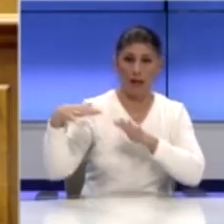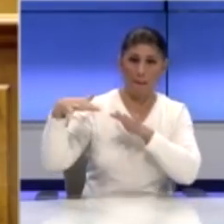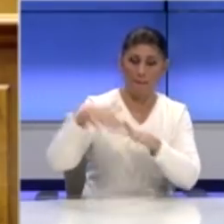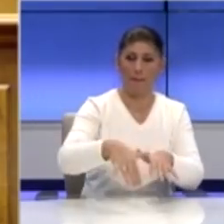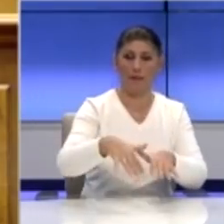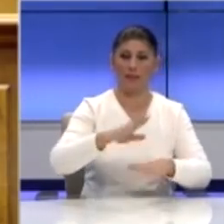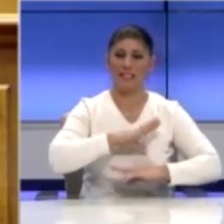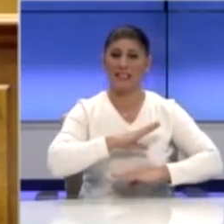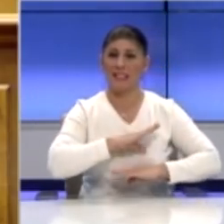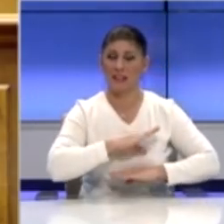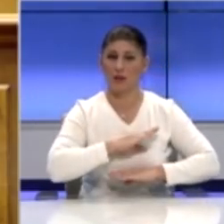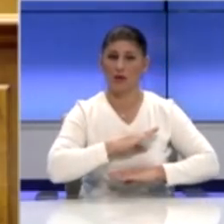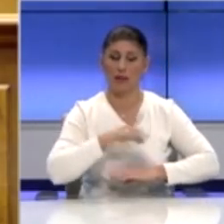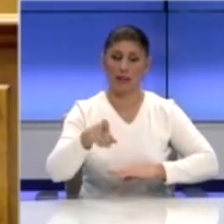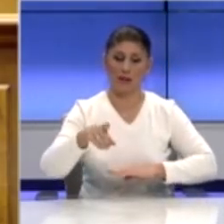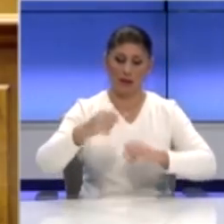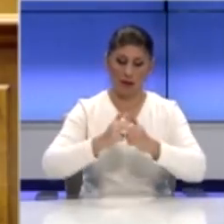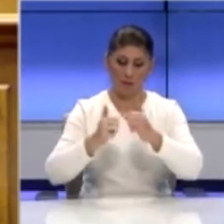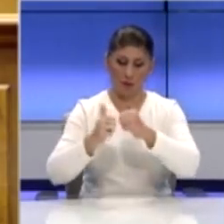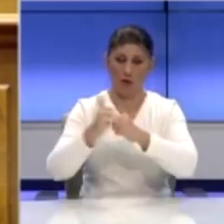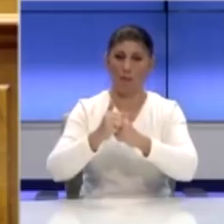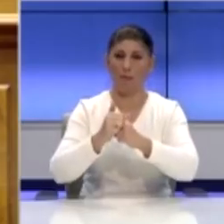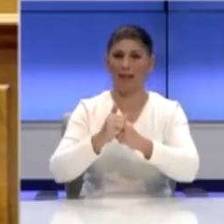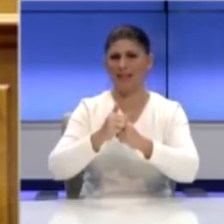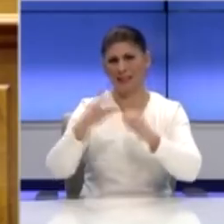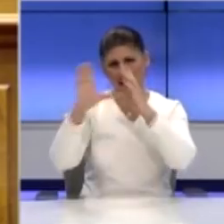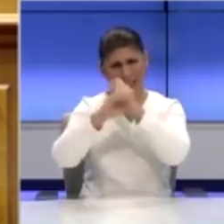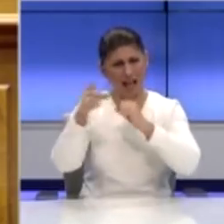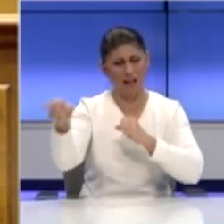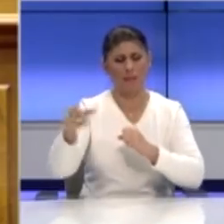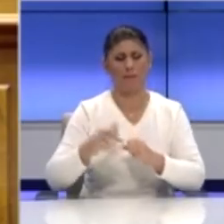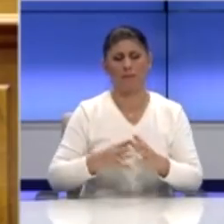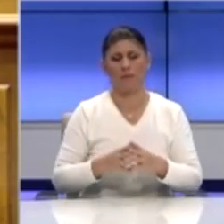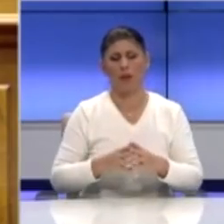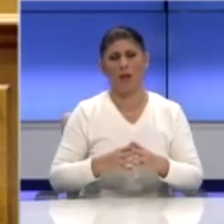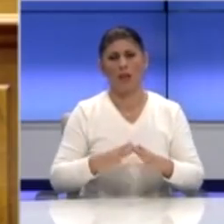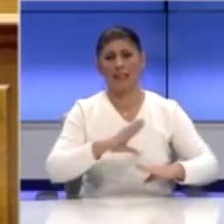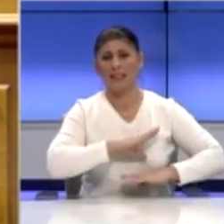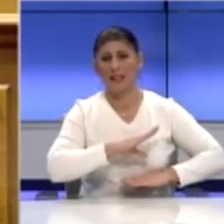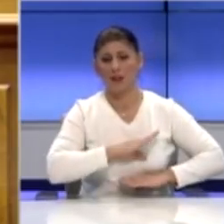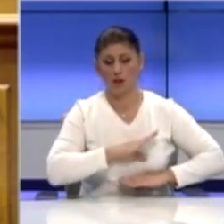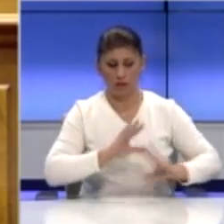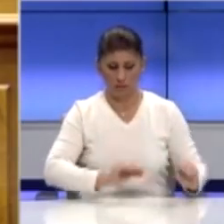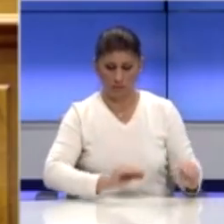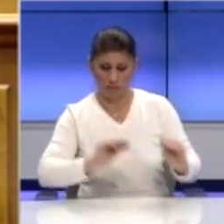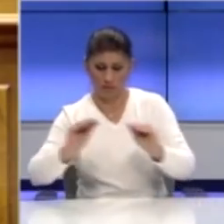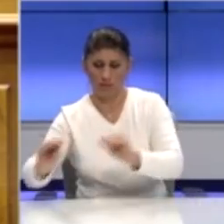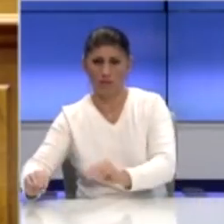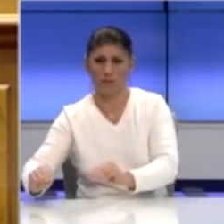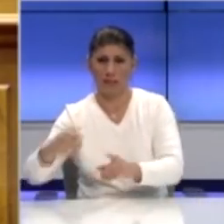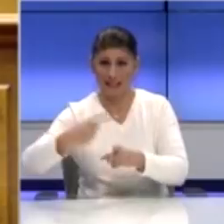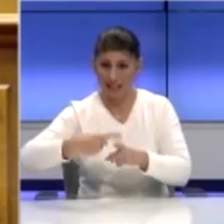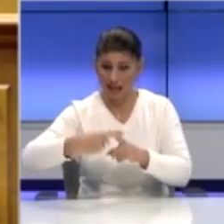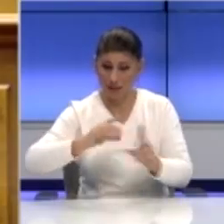σε στρατηγικές υποδομές του Ιράν. Ποια συμφέροντα υπηρετούν η μετατροπή στρατηγικών, στρατιωτικών εγκαταστάσεων και υποδομών